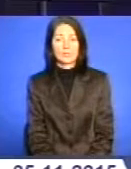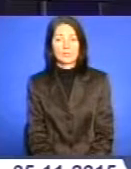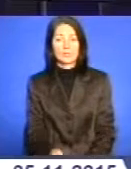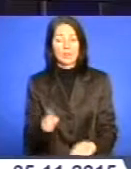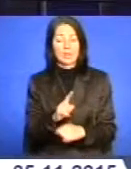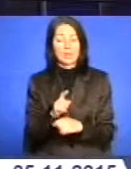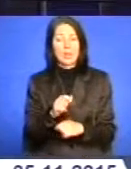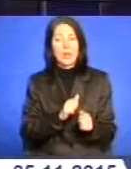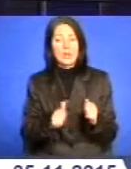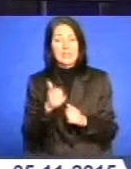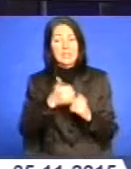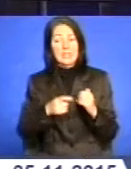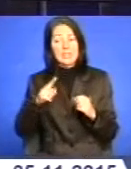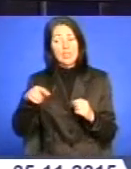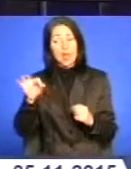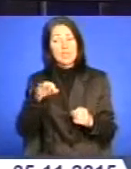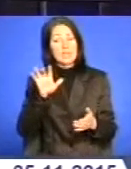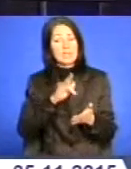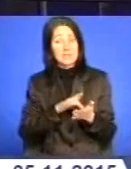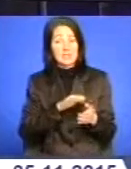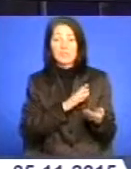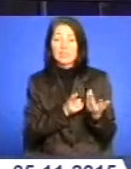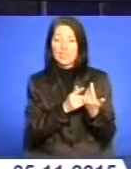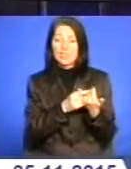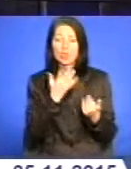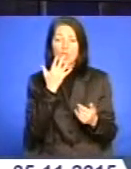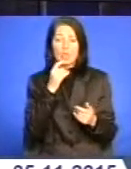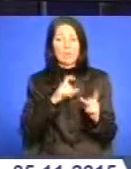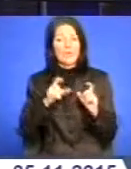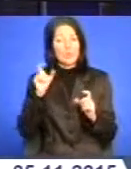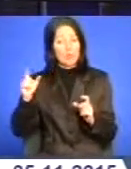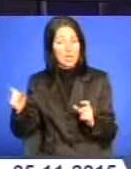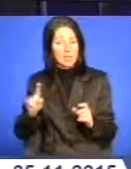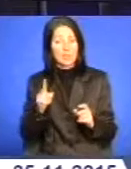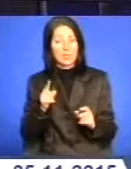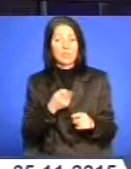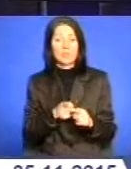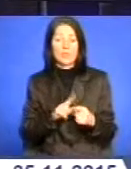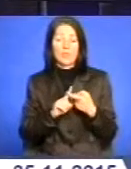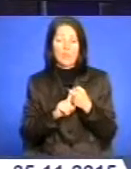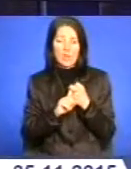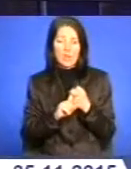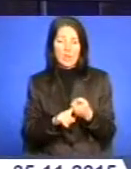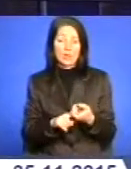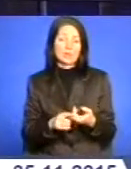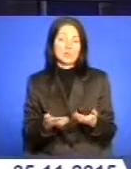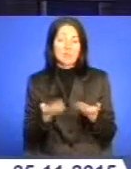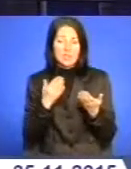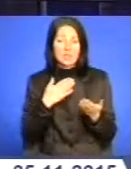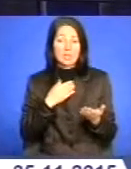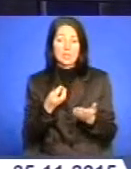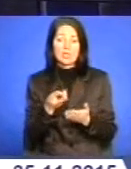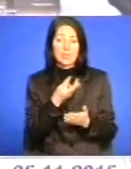Тернопіль лідирує серед інших обласних центрів за чисельністю іноземних студентів. Чим це зумовлено, з'ясовувала наша знімальна група.